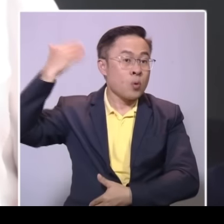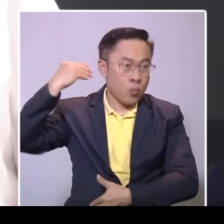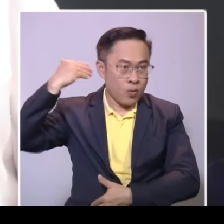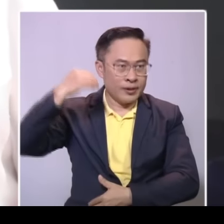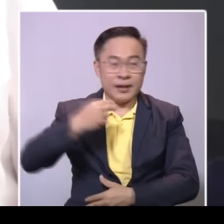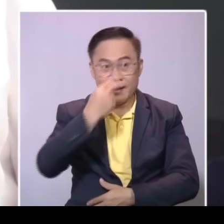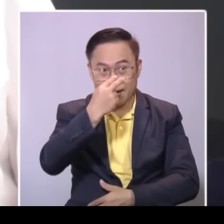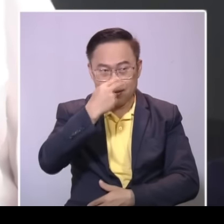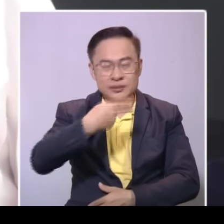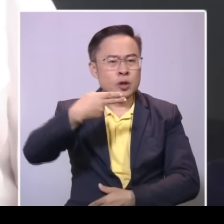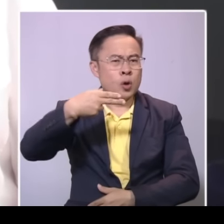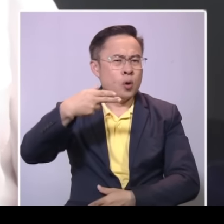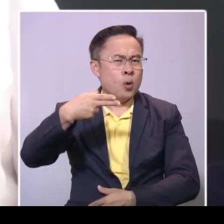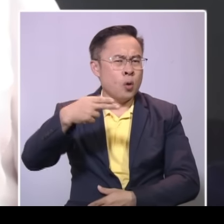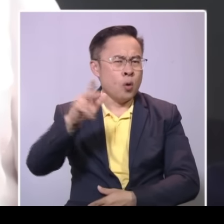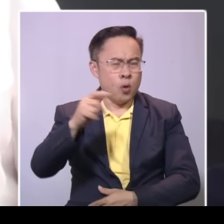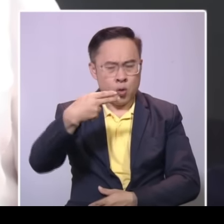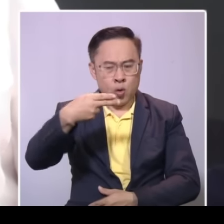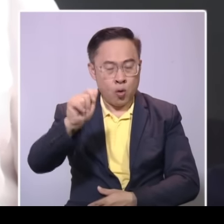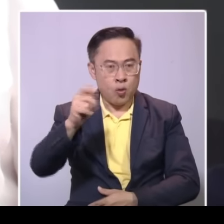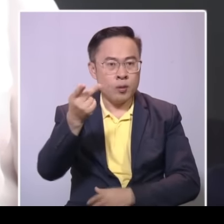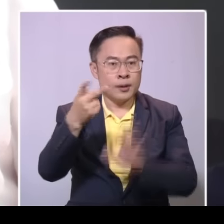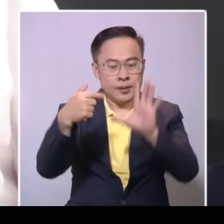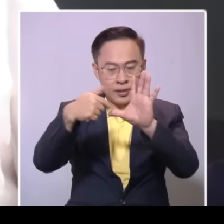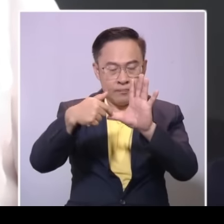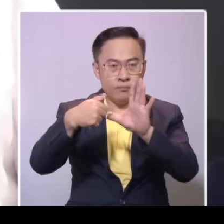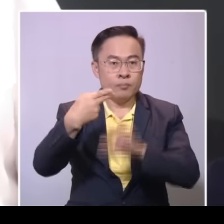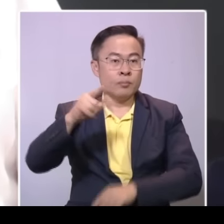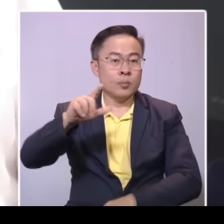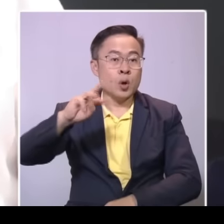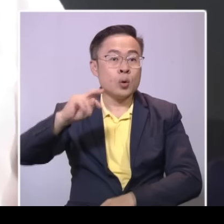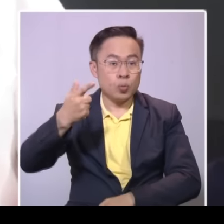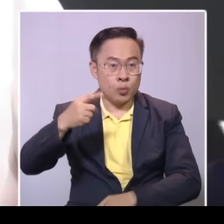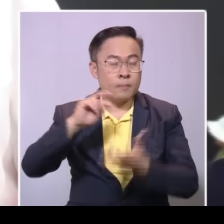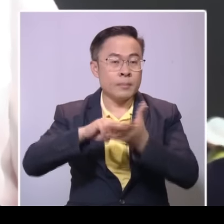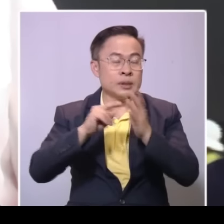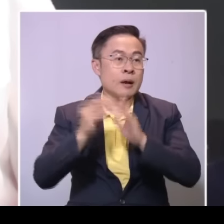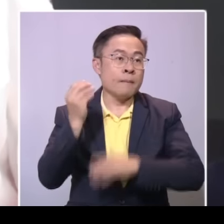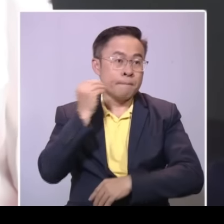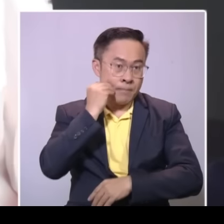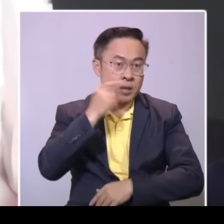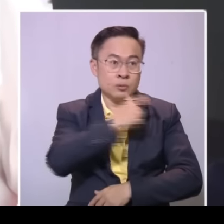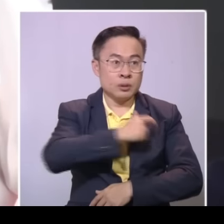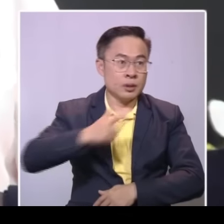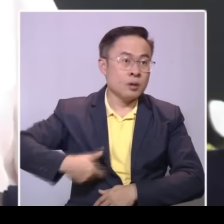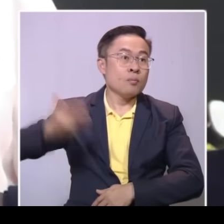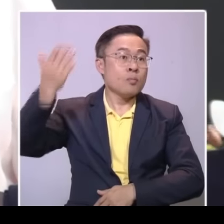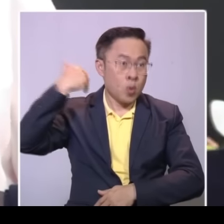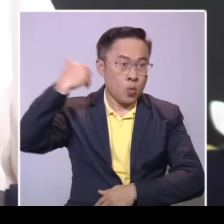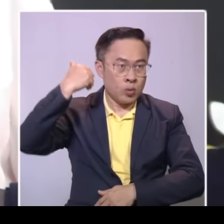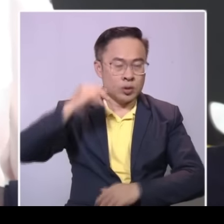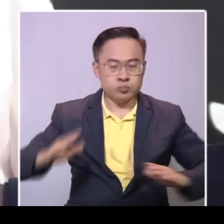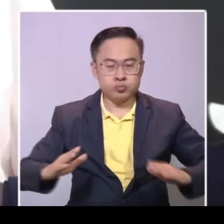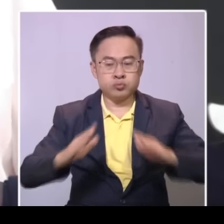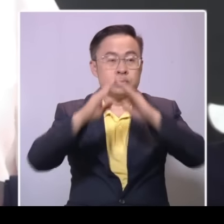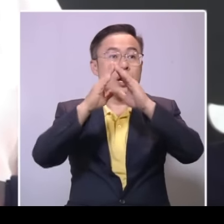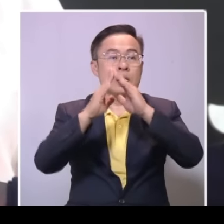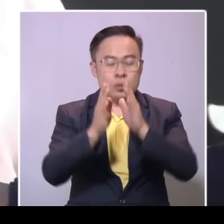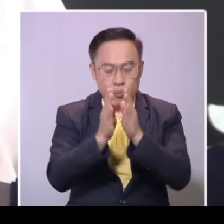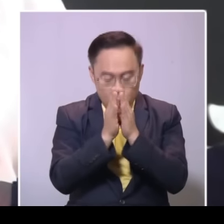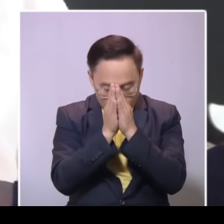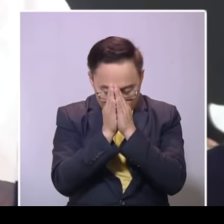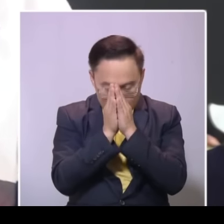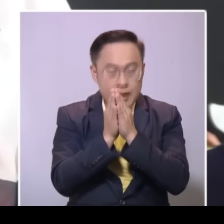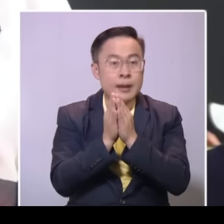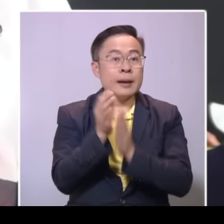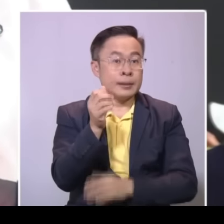อกชนนะคะทั้งที่อยู่ในจังหวัดเชียงใหม่เองก็ดีหรือจังหวัดใกล้เคียงเองก็ดีนะค่ะได้มาร่วมกันสักการะนะคะในวันที่ 5ถึงวันที่